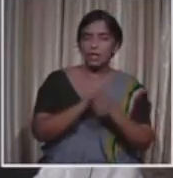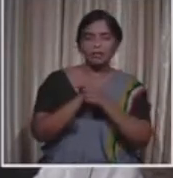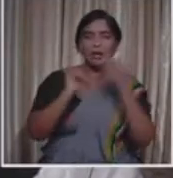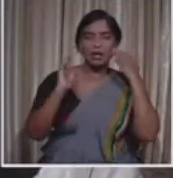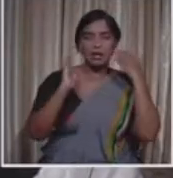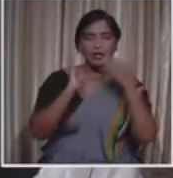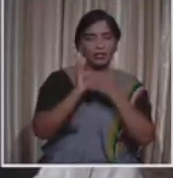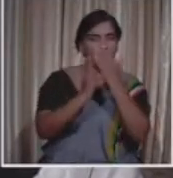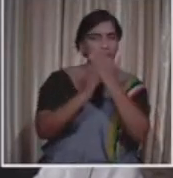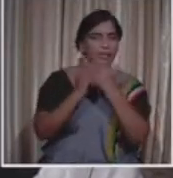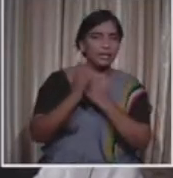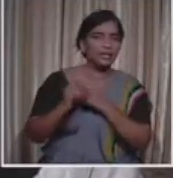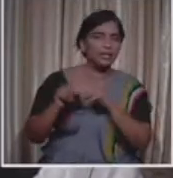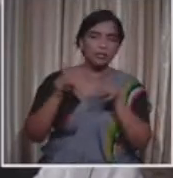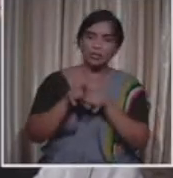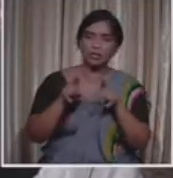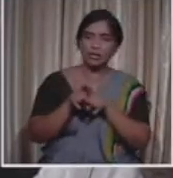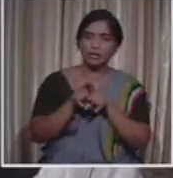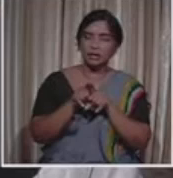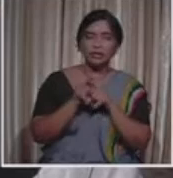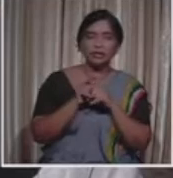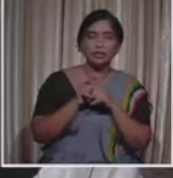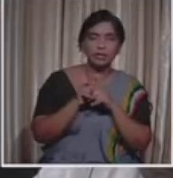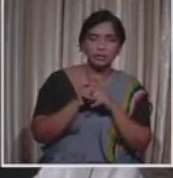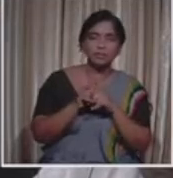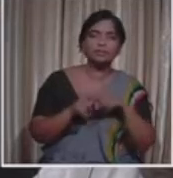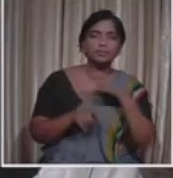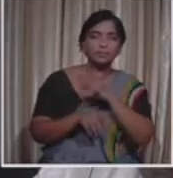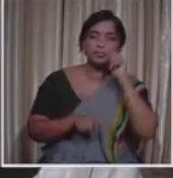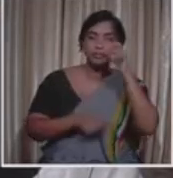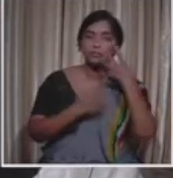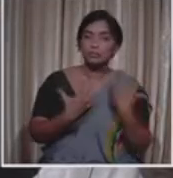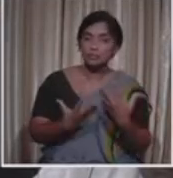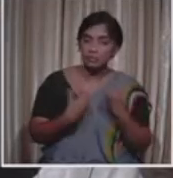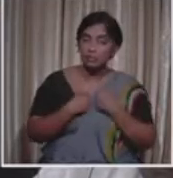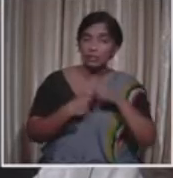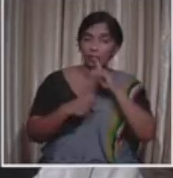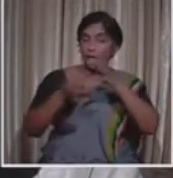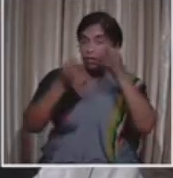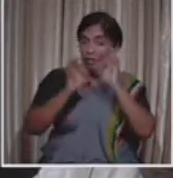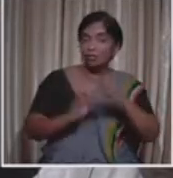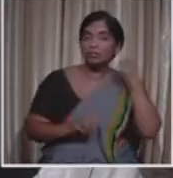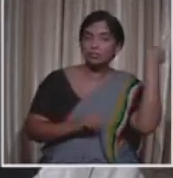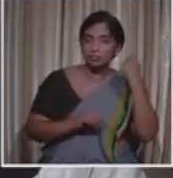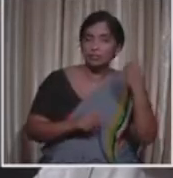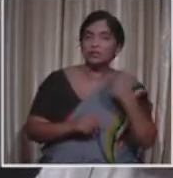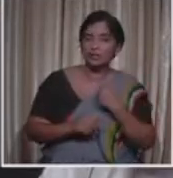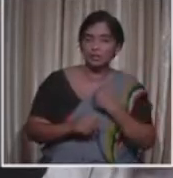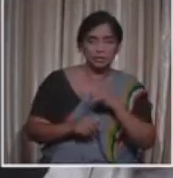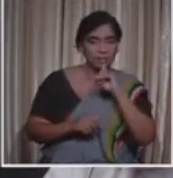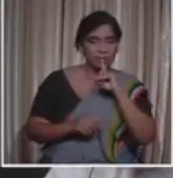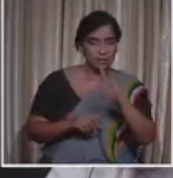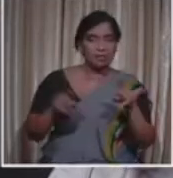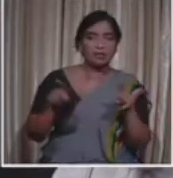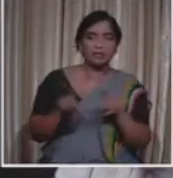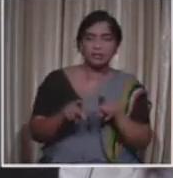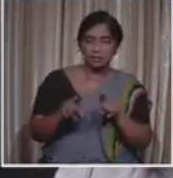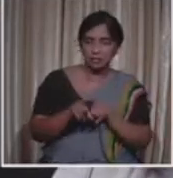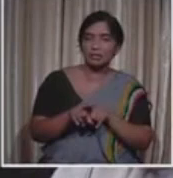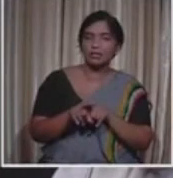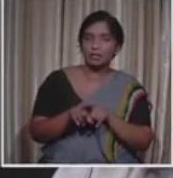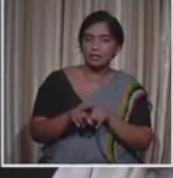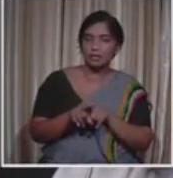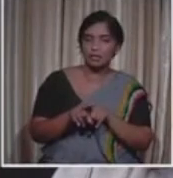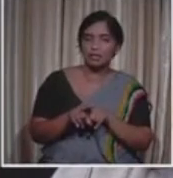ආංශික අධිෂ්ඨාන කාරක සභාවද උපදේශකාරක සභාවද ජනතාවට ප්‍රයෝජනක විදිහට කතා කරමු. අපි මම ඔබතුමාට කියන්න කැමති දෙක කරුණක් පිළිබඳව.